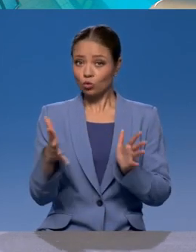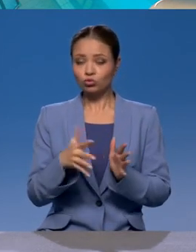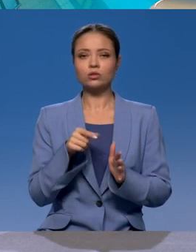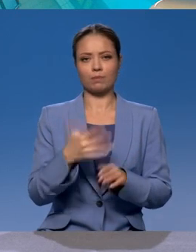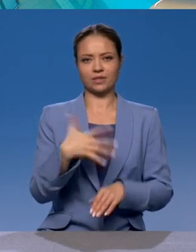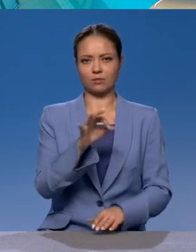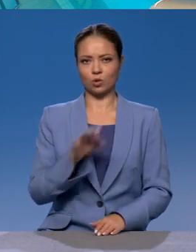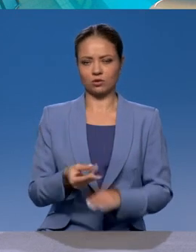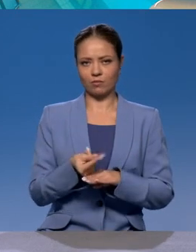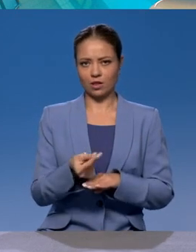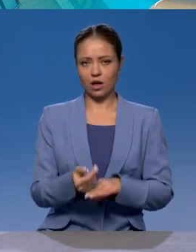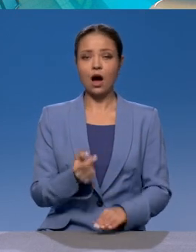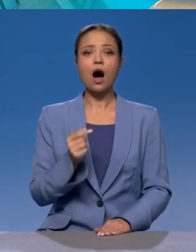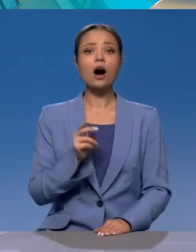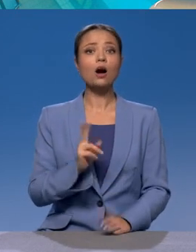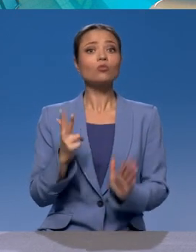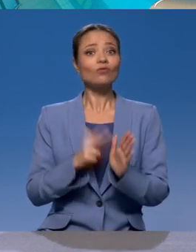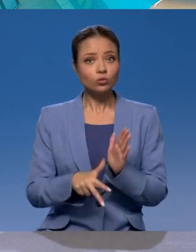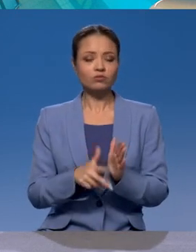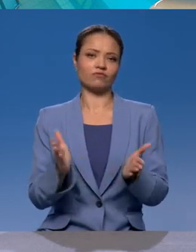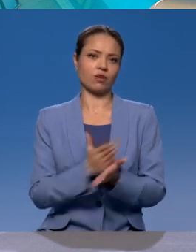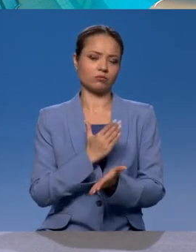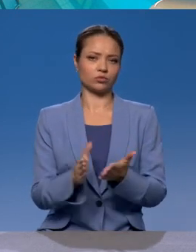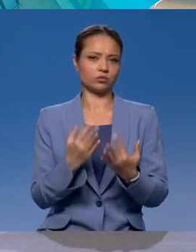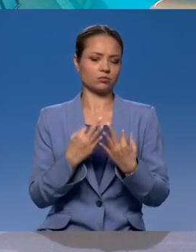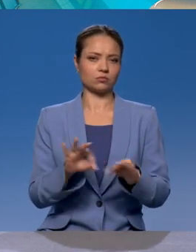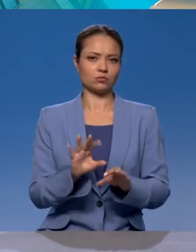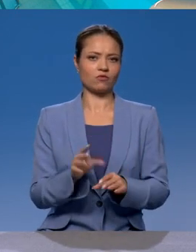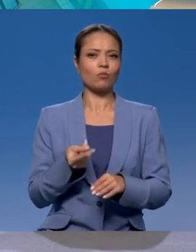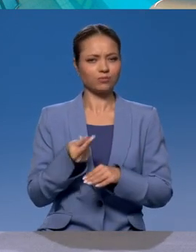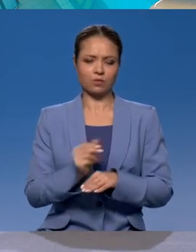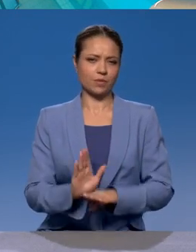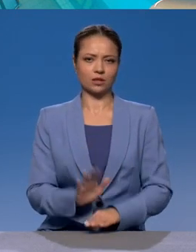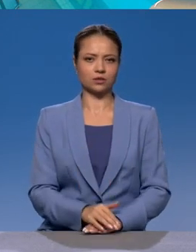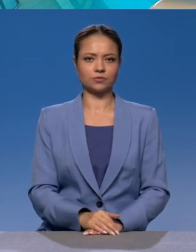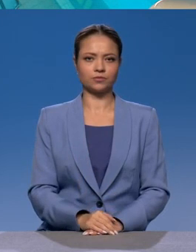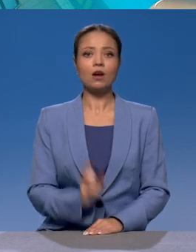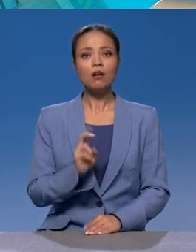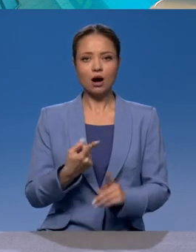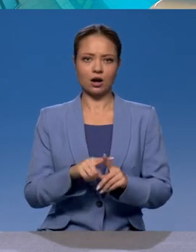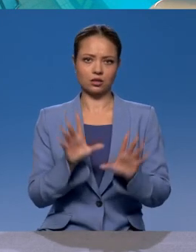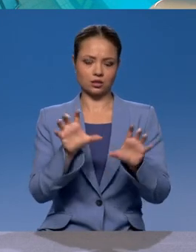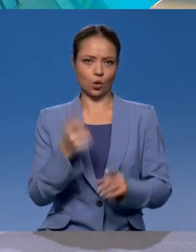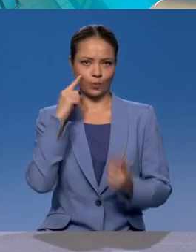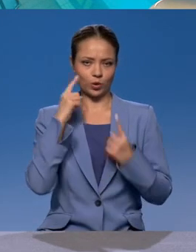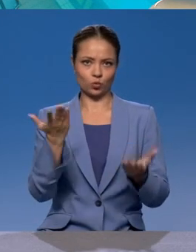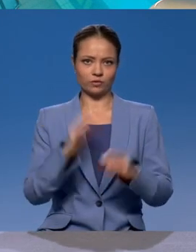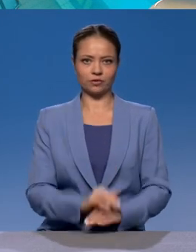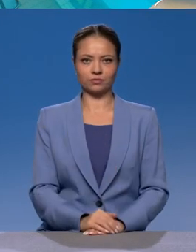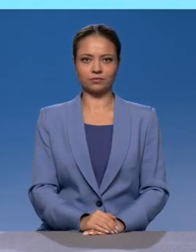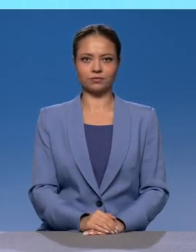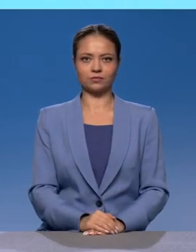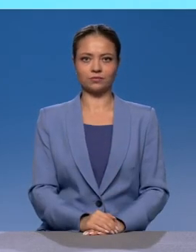50%, а достигшие 80 вообще освобождаются. Вот как этот закон придумывали? Надежда, а вы с сыновьями